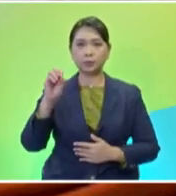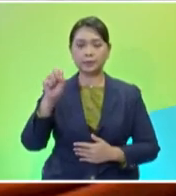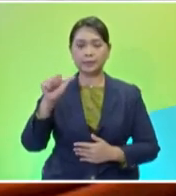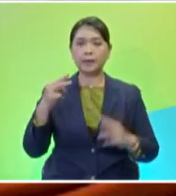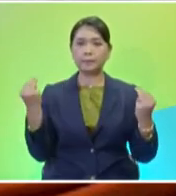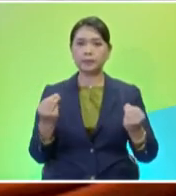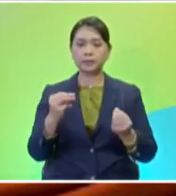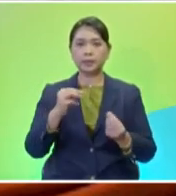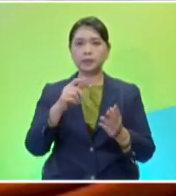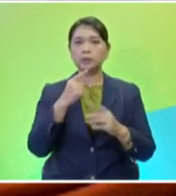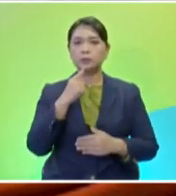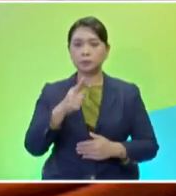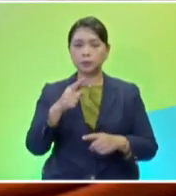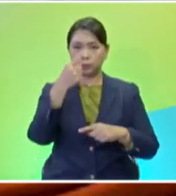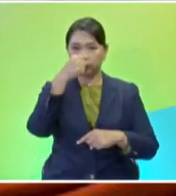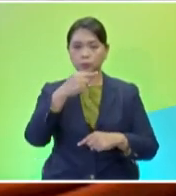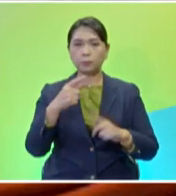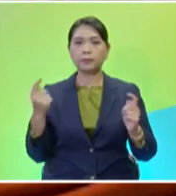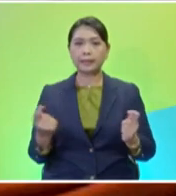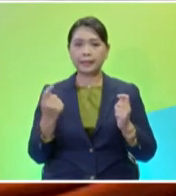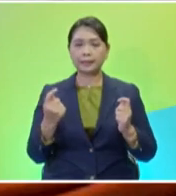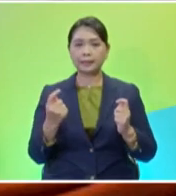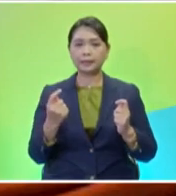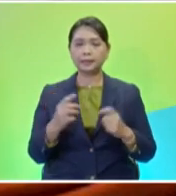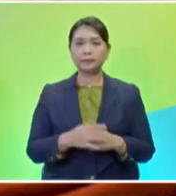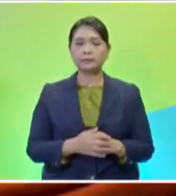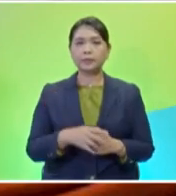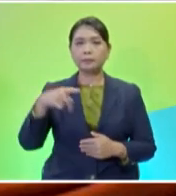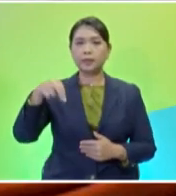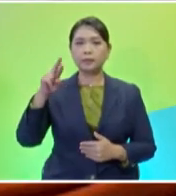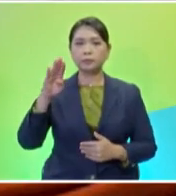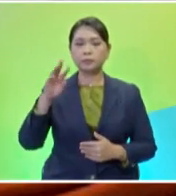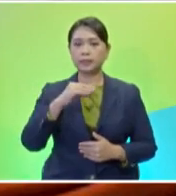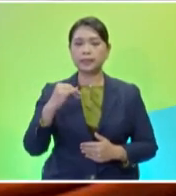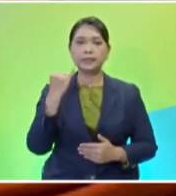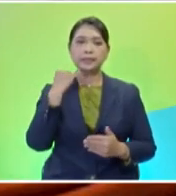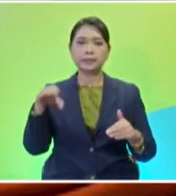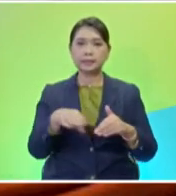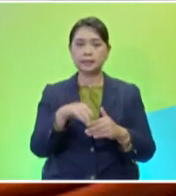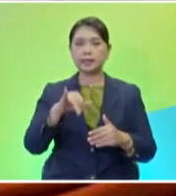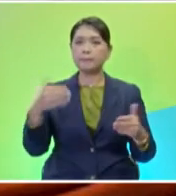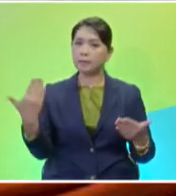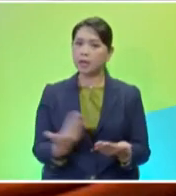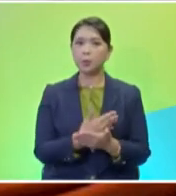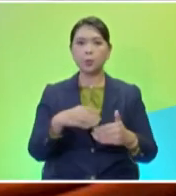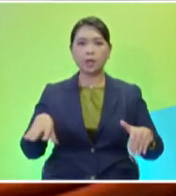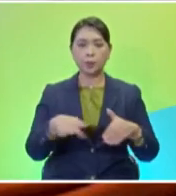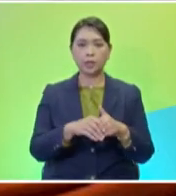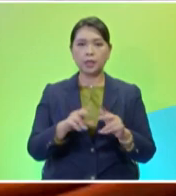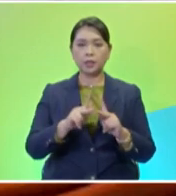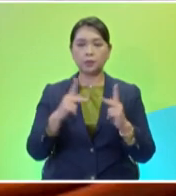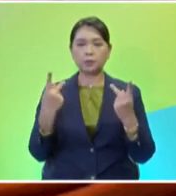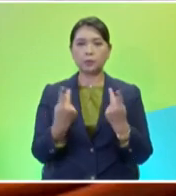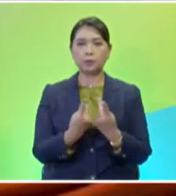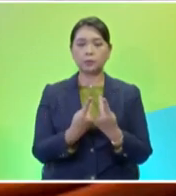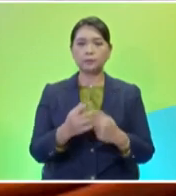tersebut diadakan untuk meraih Prabu dan istrinya yang baru berkawin keluarga Prabu berpindah ke